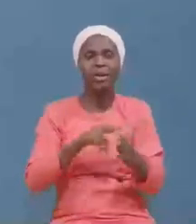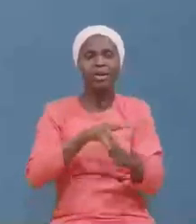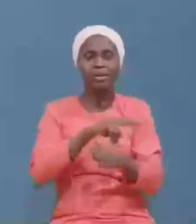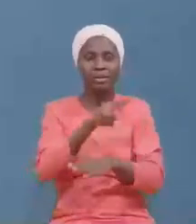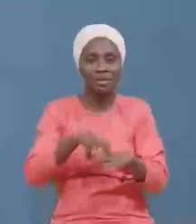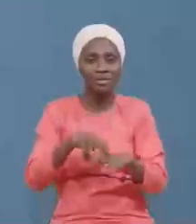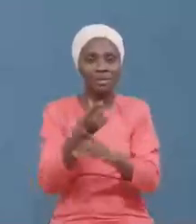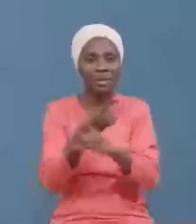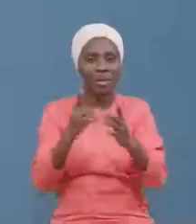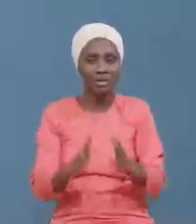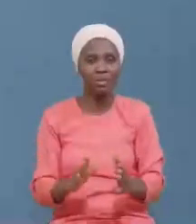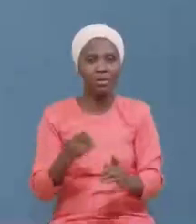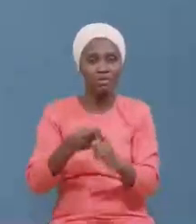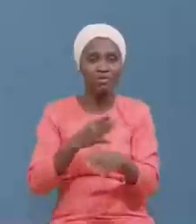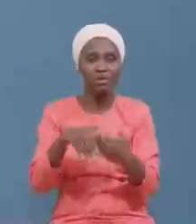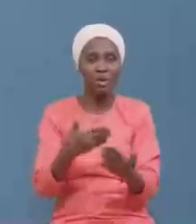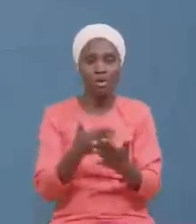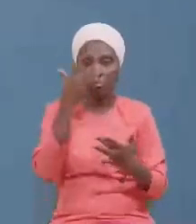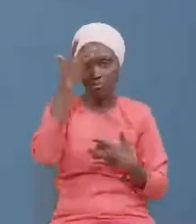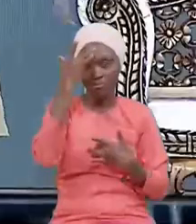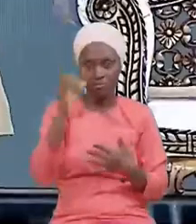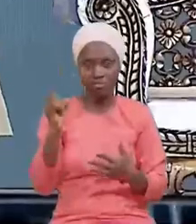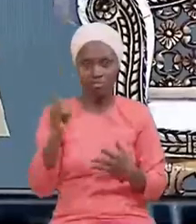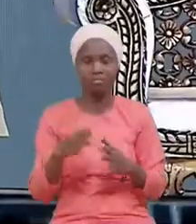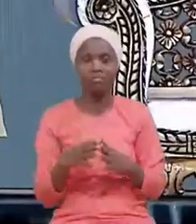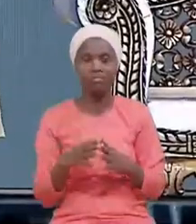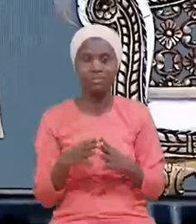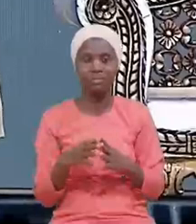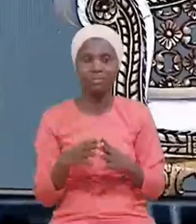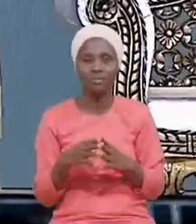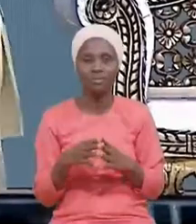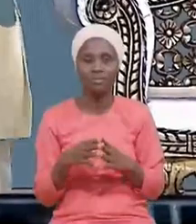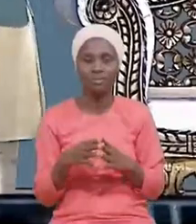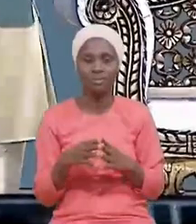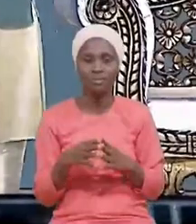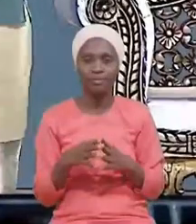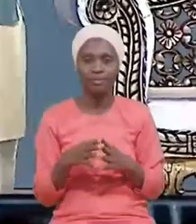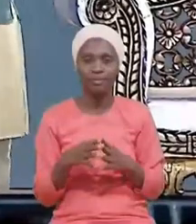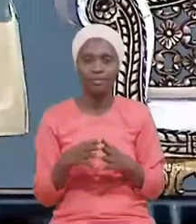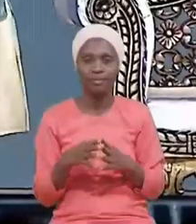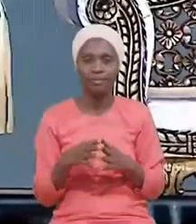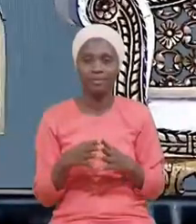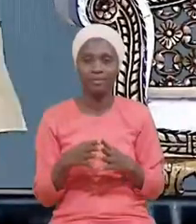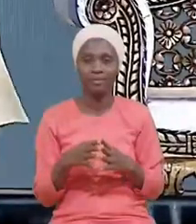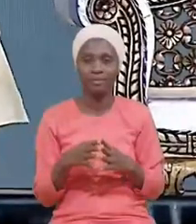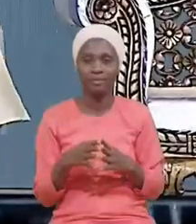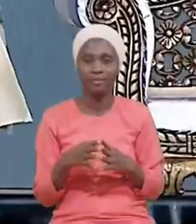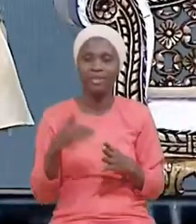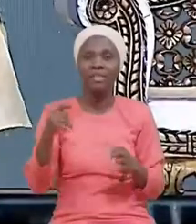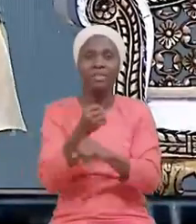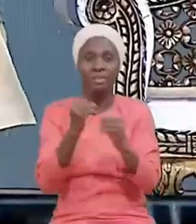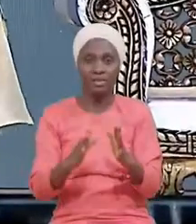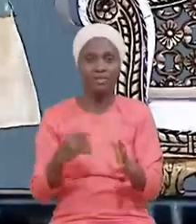celui-ci est le Libérateur surnaturel de toutes les maladies. Le Sauveur dont nous